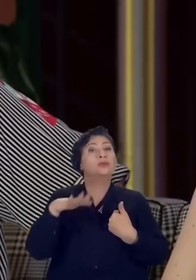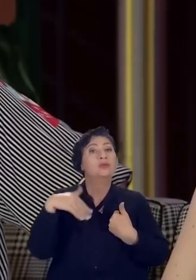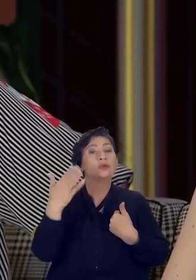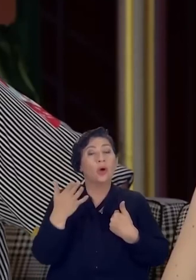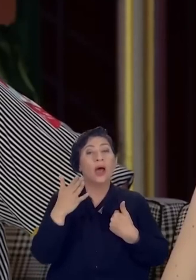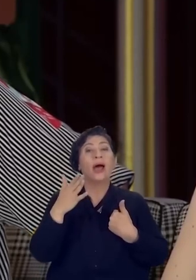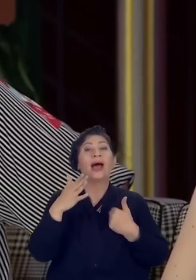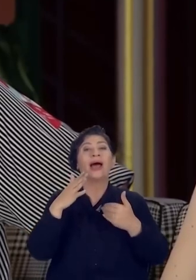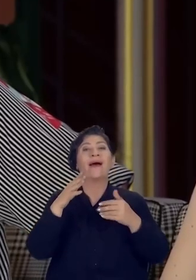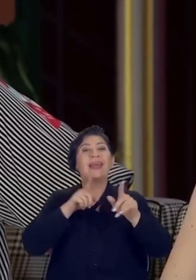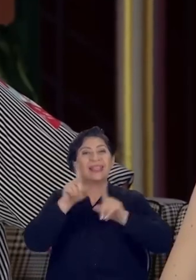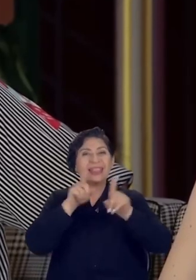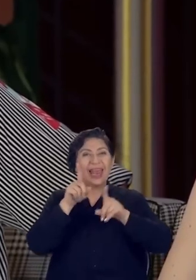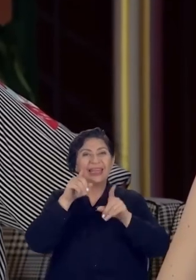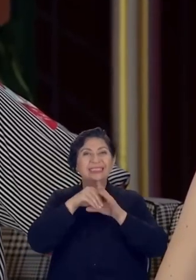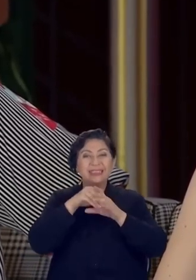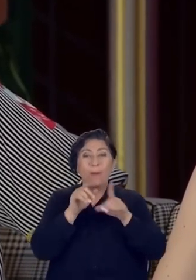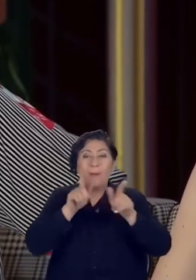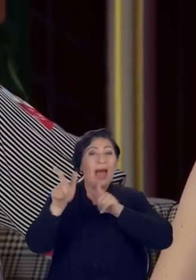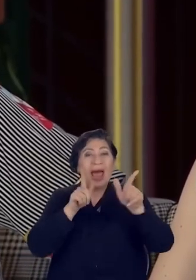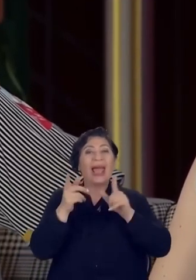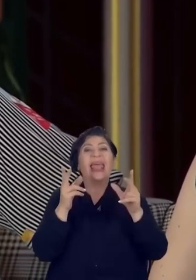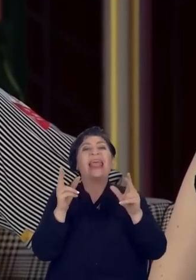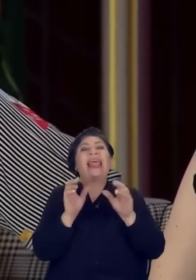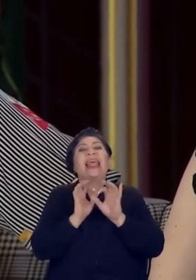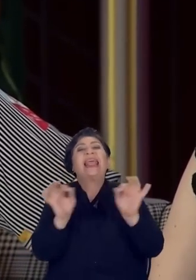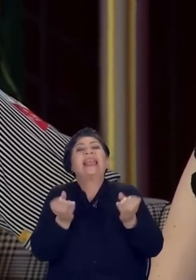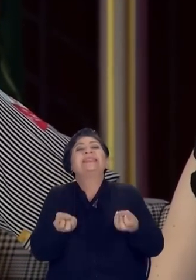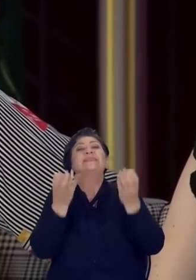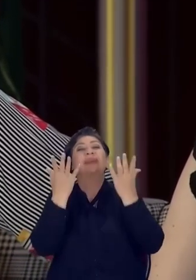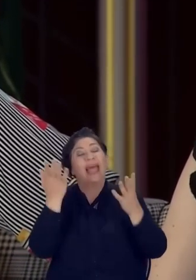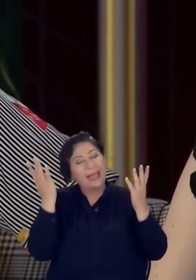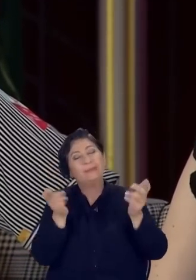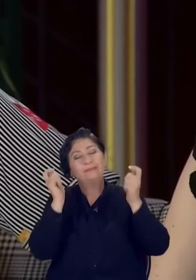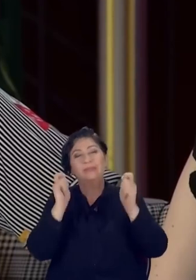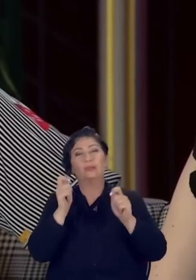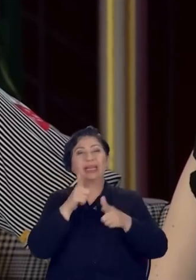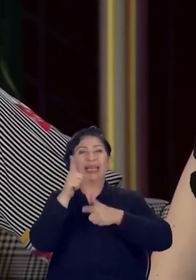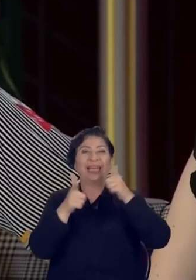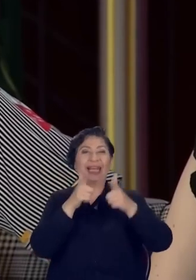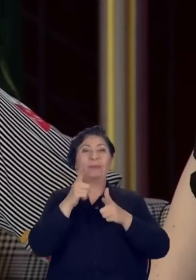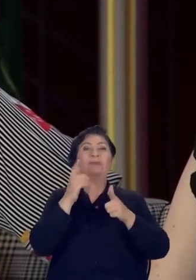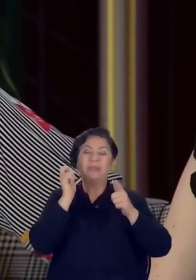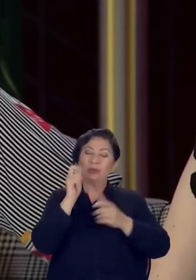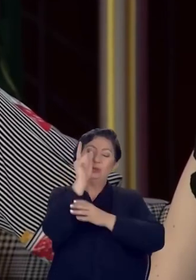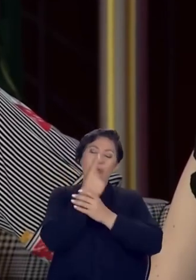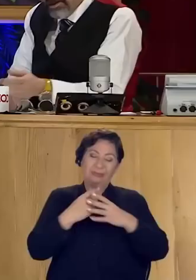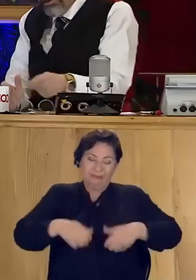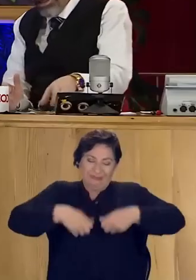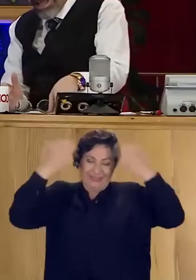Sonra sosyal medyadan bağırmamın yeterli olmadığını düşünüp artık gerekirse de soyunacağız